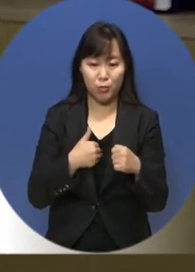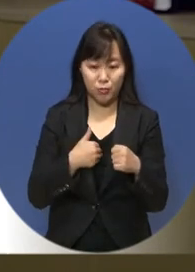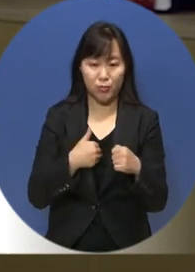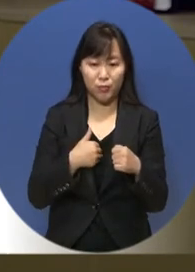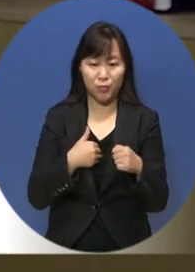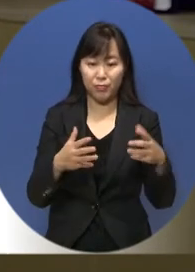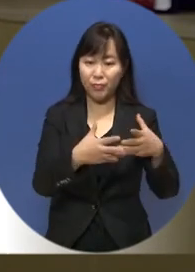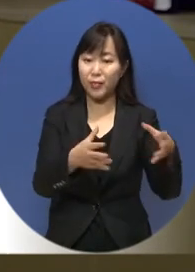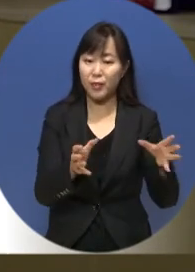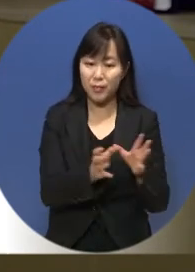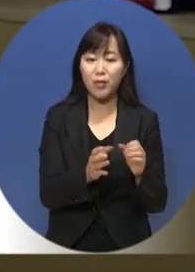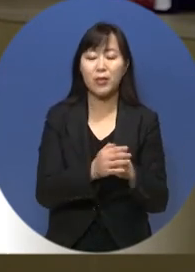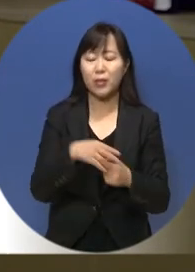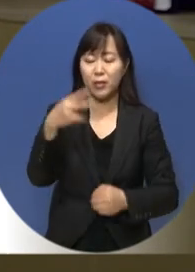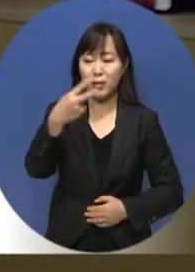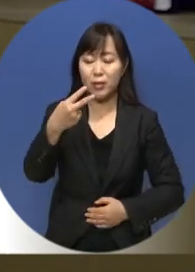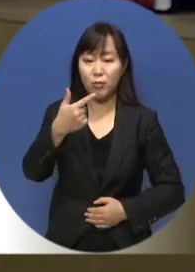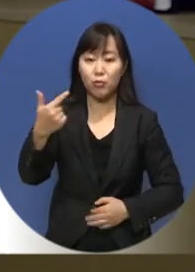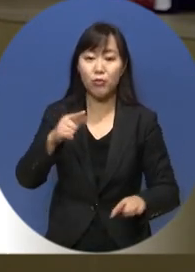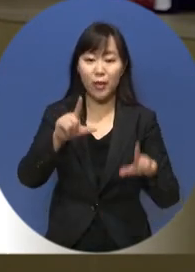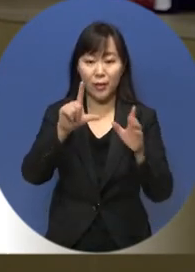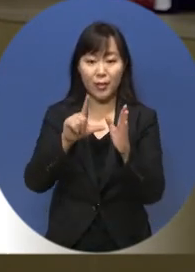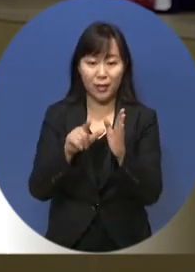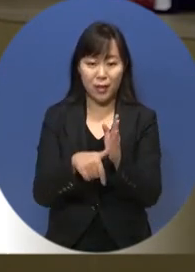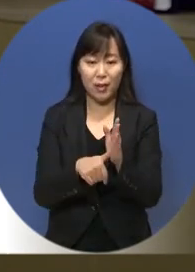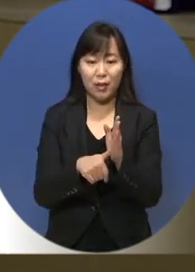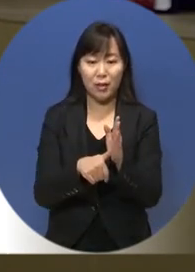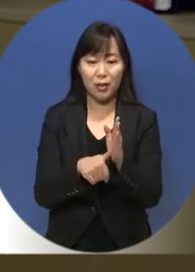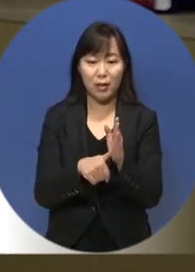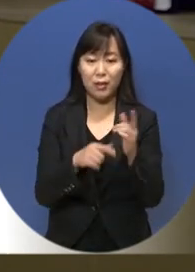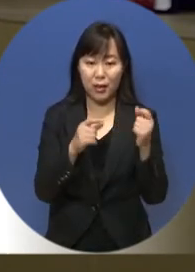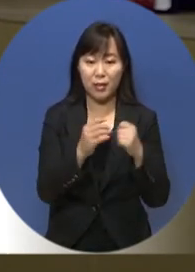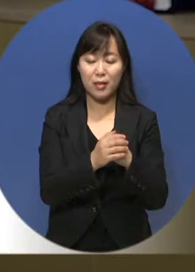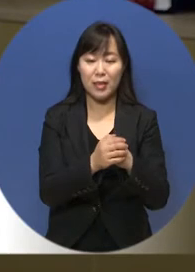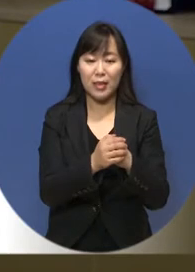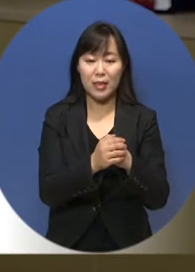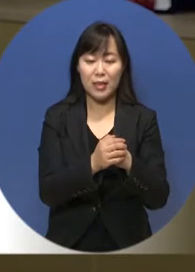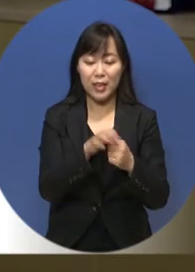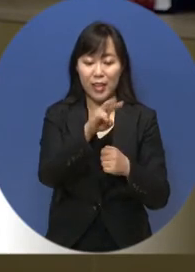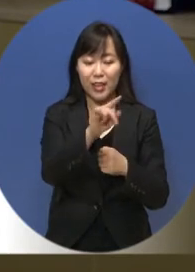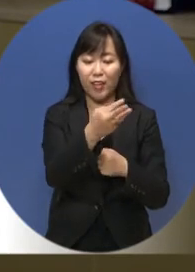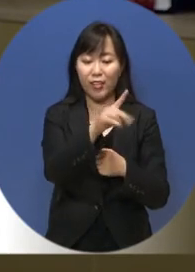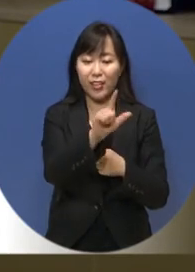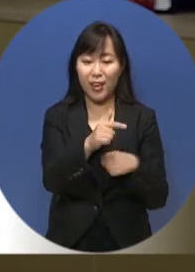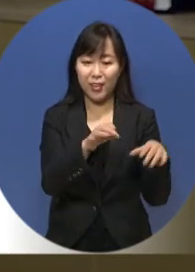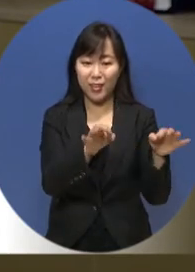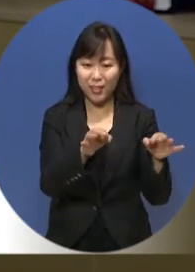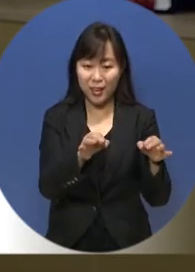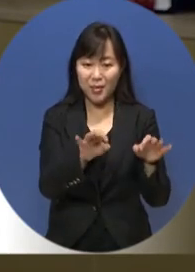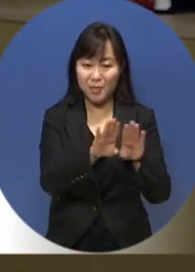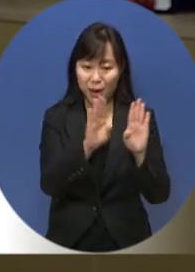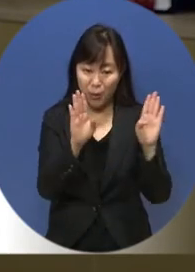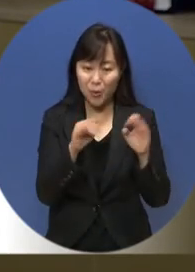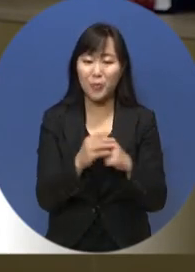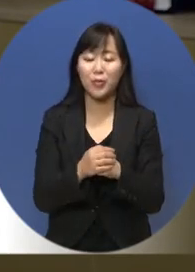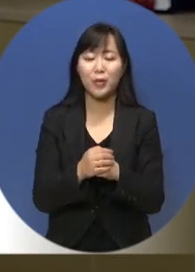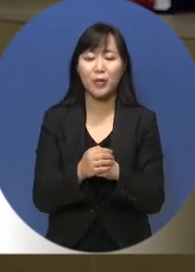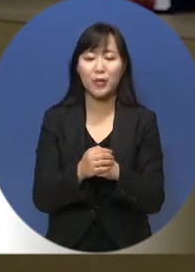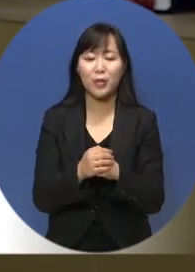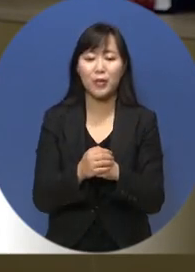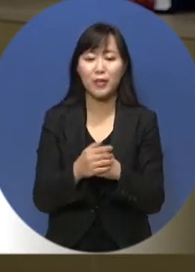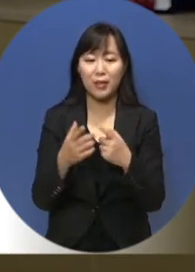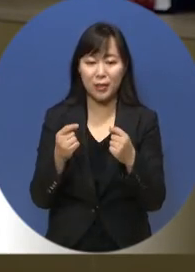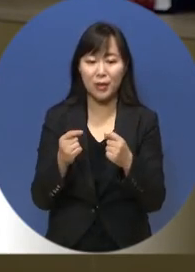이웃에서 2006년도에 연탄 운행을 개원하게 되었고 이후 보령 선한